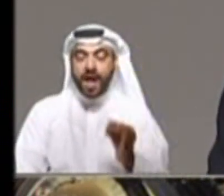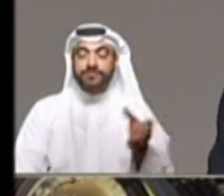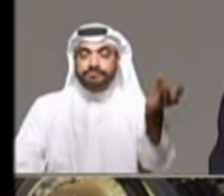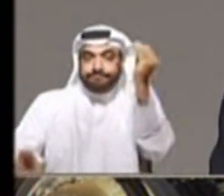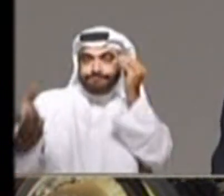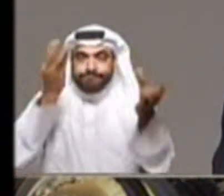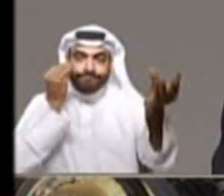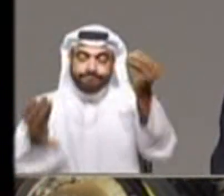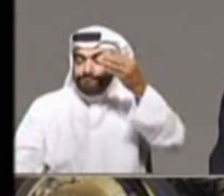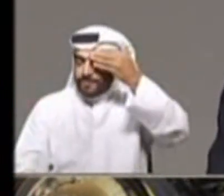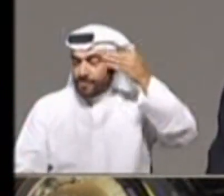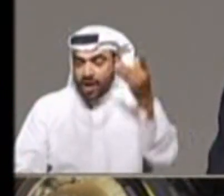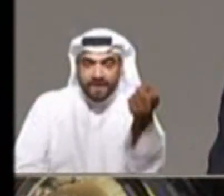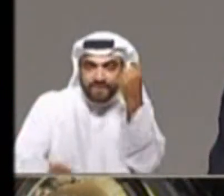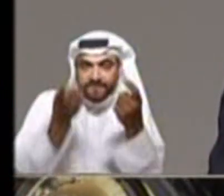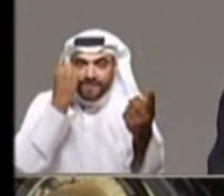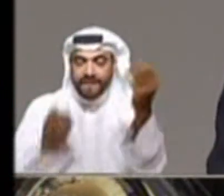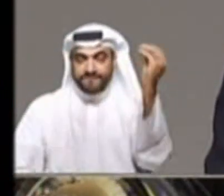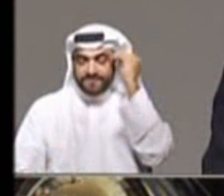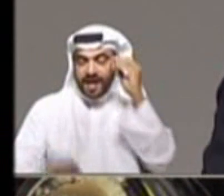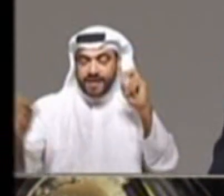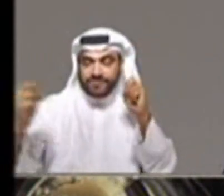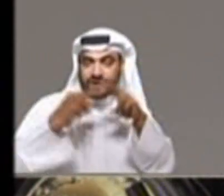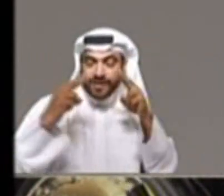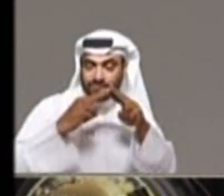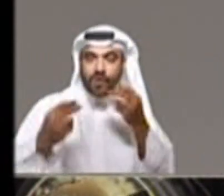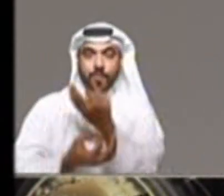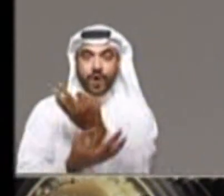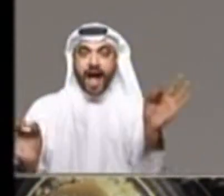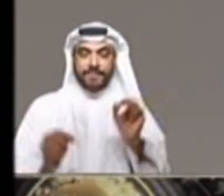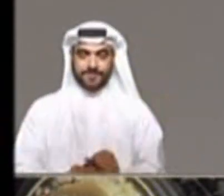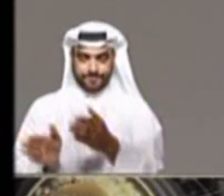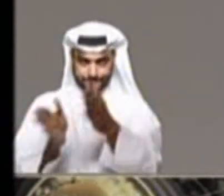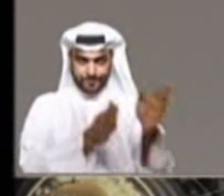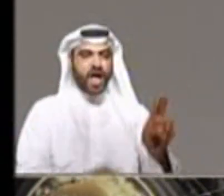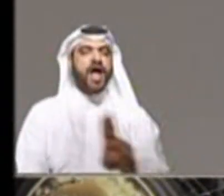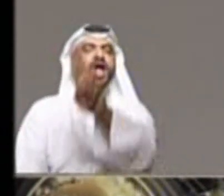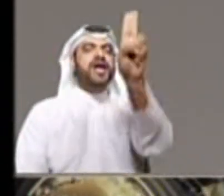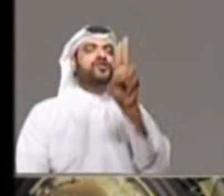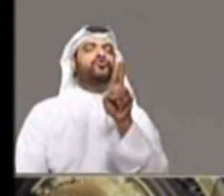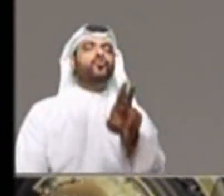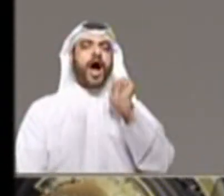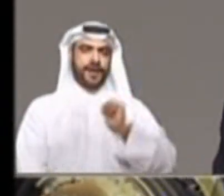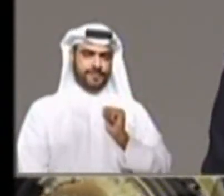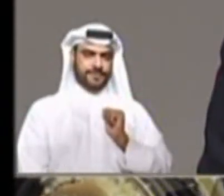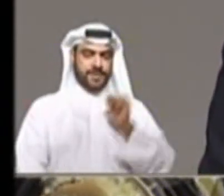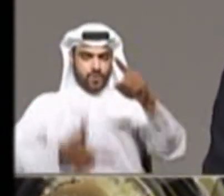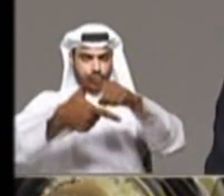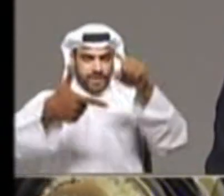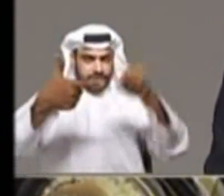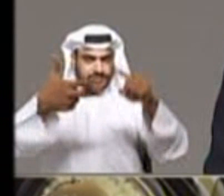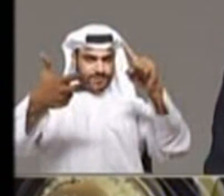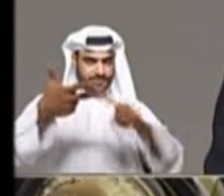معرفة وتفهم ووعي بقصد التفاعل والتكامل. وسؤالي هنا، هل تلك الأضلاع الثلاثة